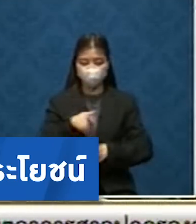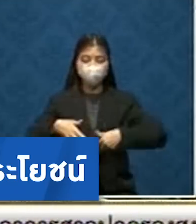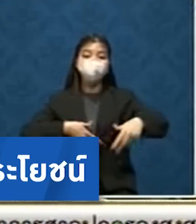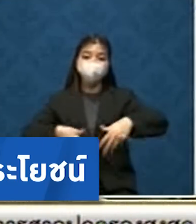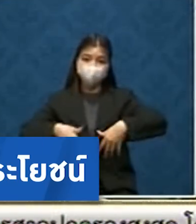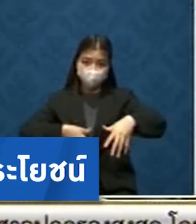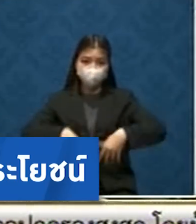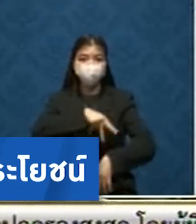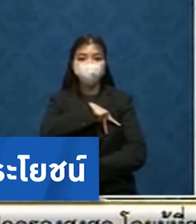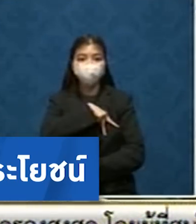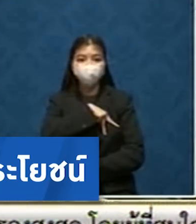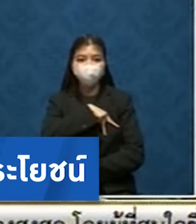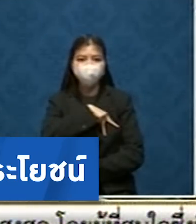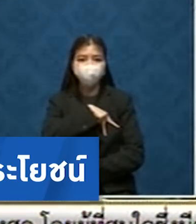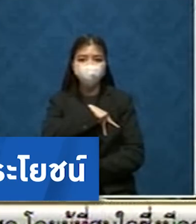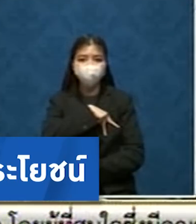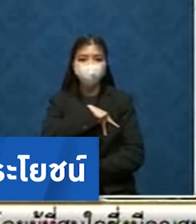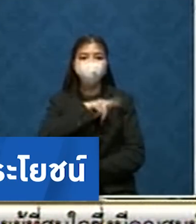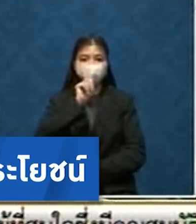ชาวพุทธครับ